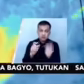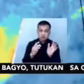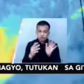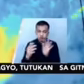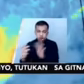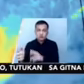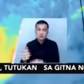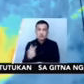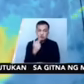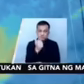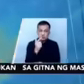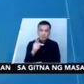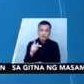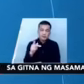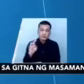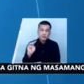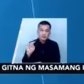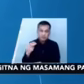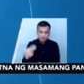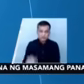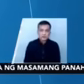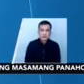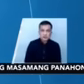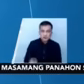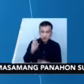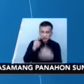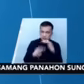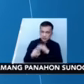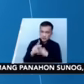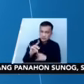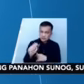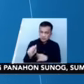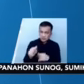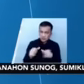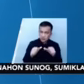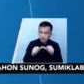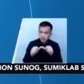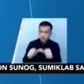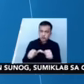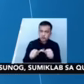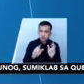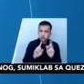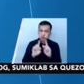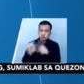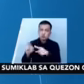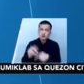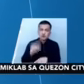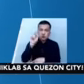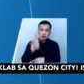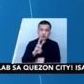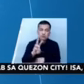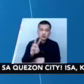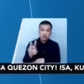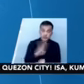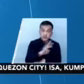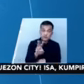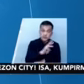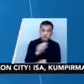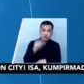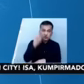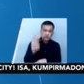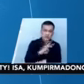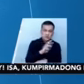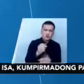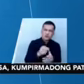per hour. Sa forecast track po ng PAGASA, magtutuloy-tuloy ang pagkilos ito pan-northwest o kaya naman po ay pahilaga. Dadaan dito sa